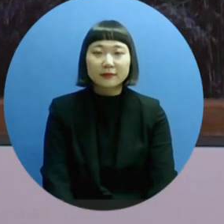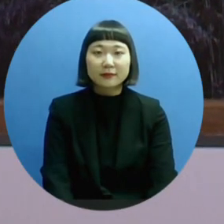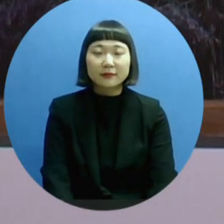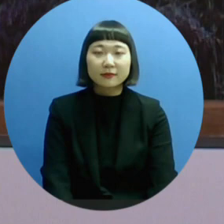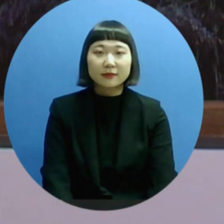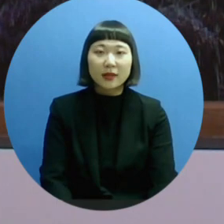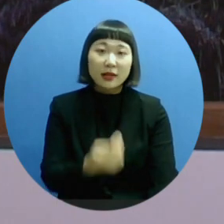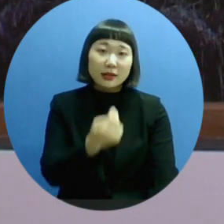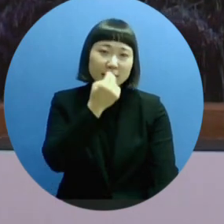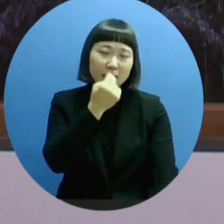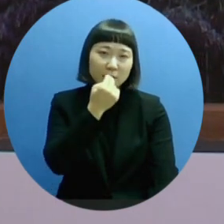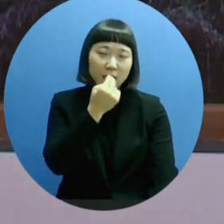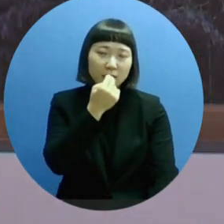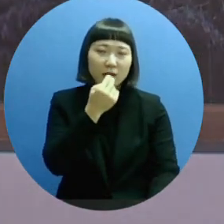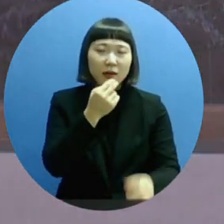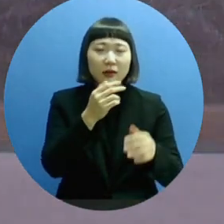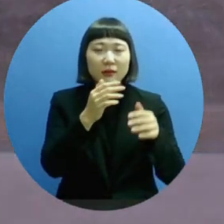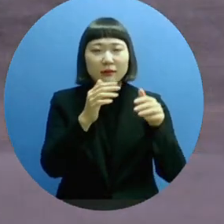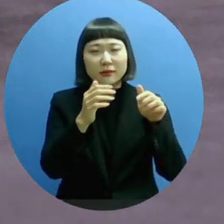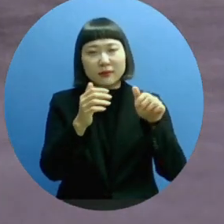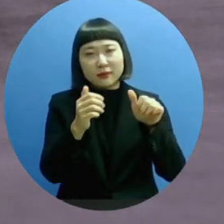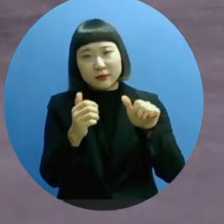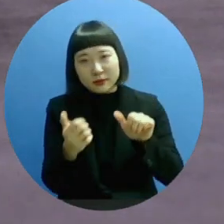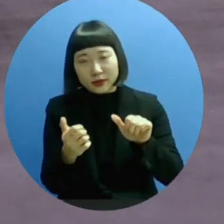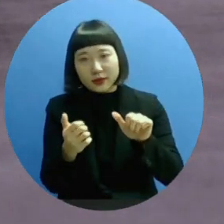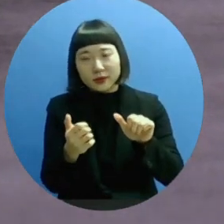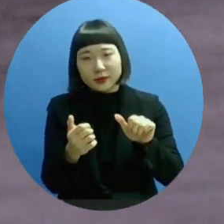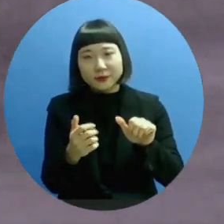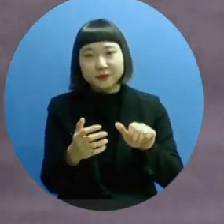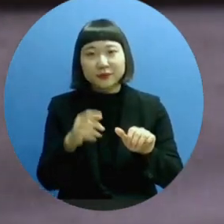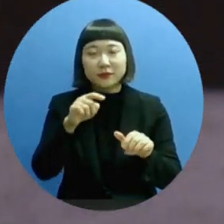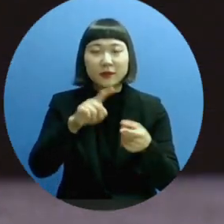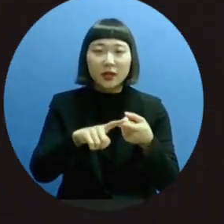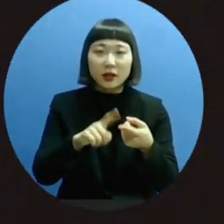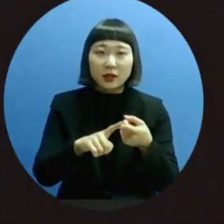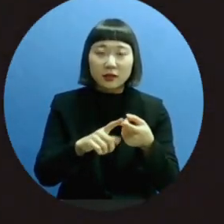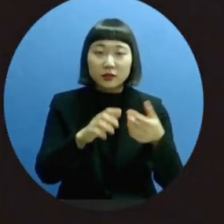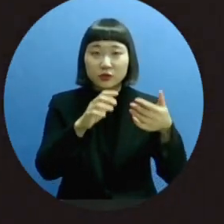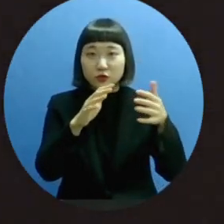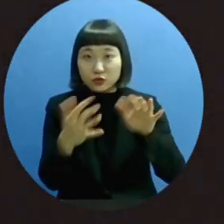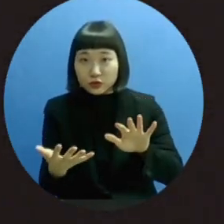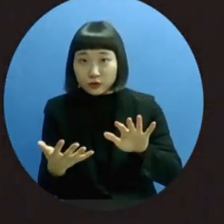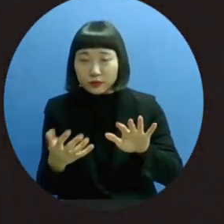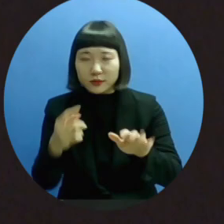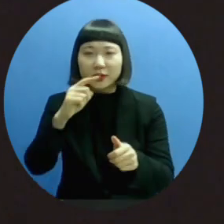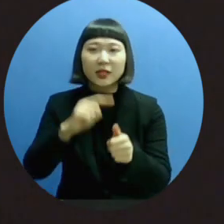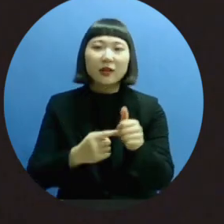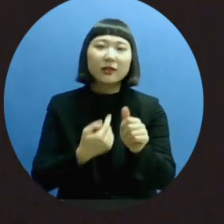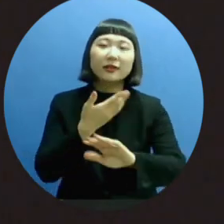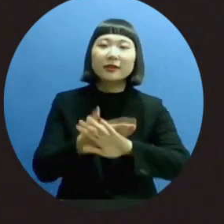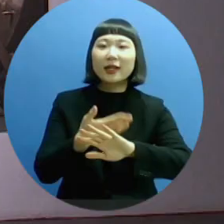생명을 다한 채 시들어가는 식물. 하지만 죽음은 또 다른 생명을 탄생시킵니다.